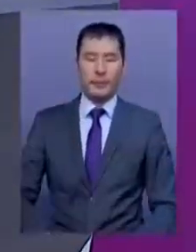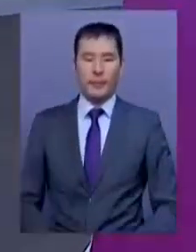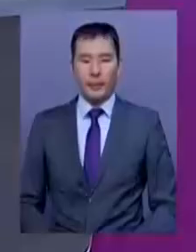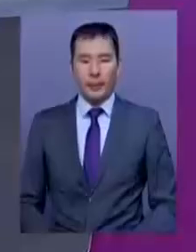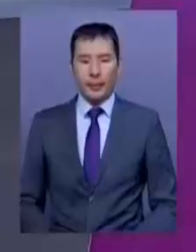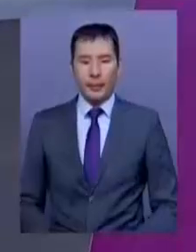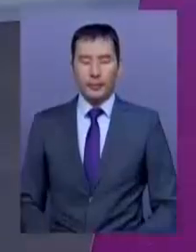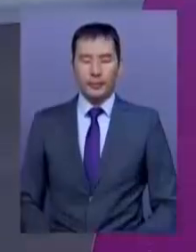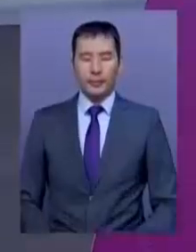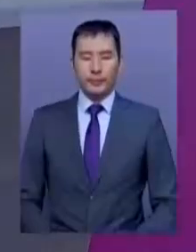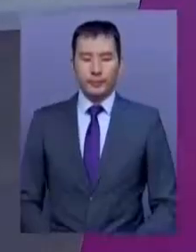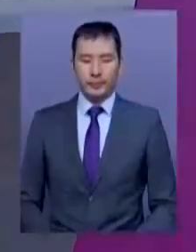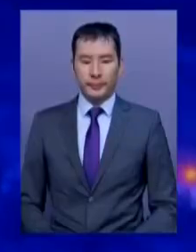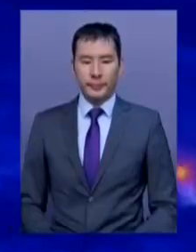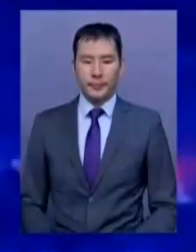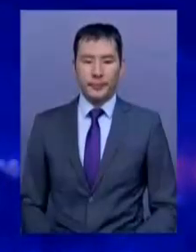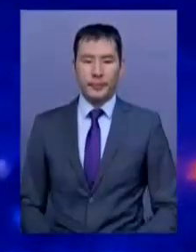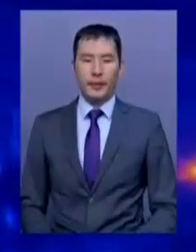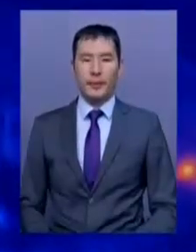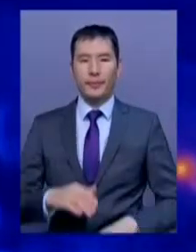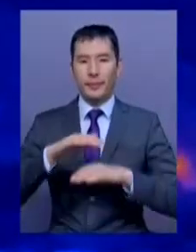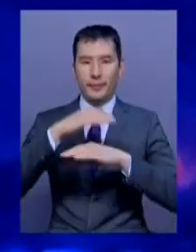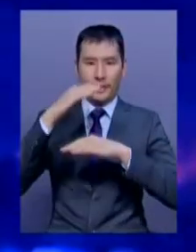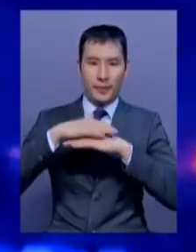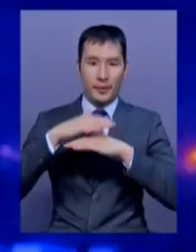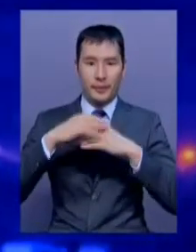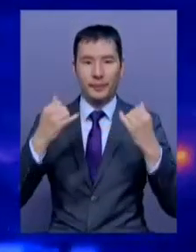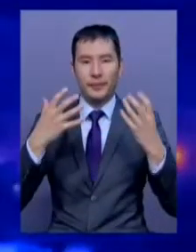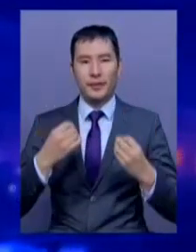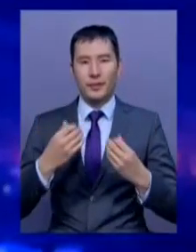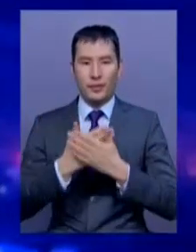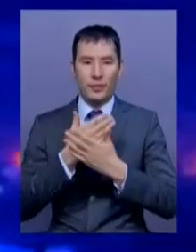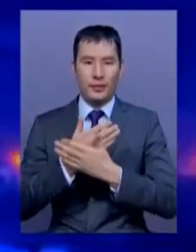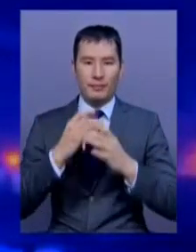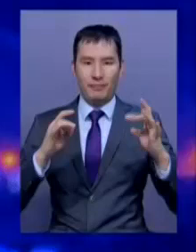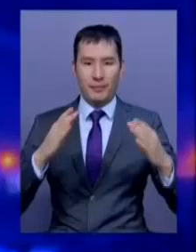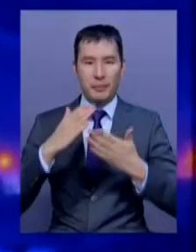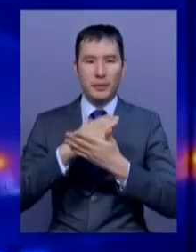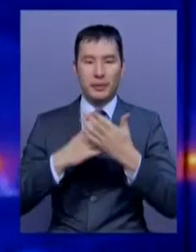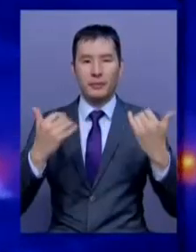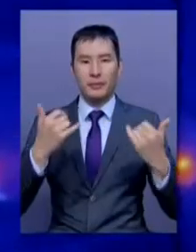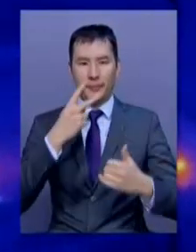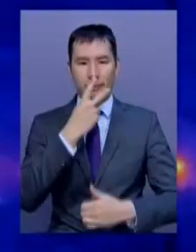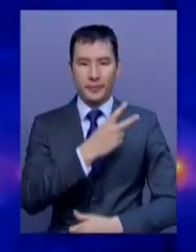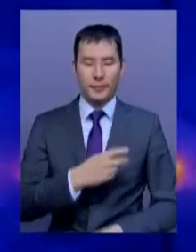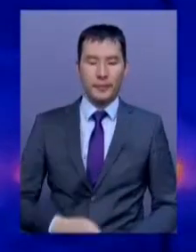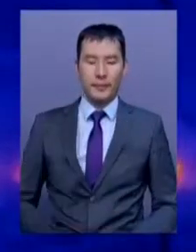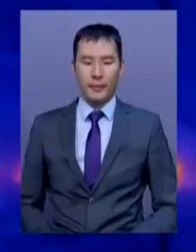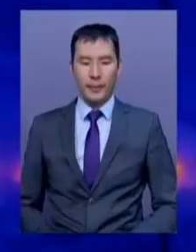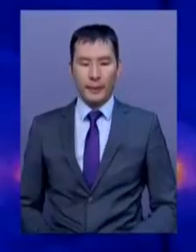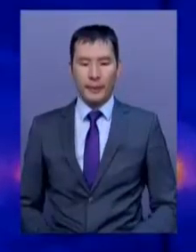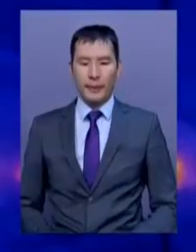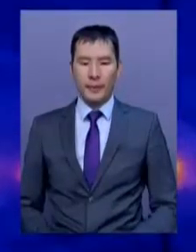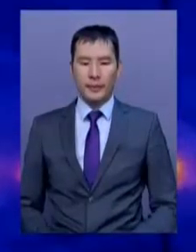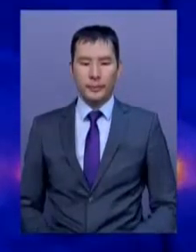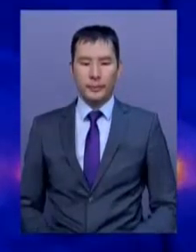хабар барысында толығырақ тарқатам. Ассаламу алейкум, студияда мен Өмір Әнуарбек және әріптесім Амангелді Ғулманов. Бүгін